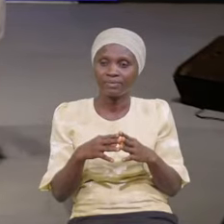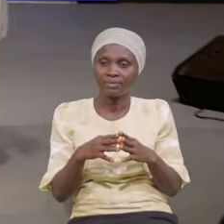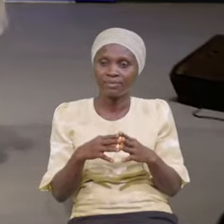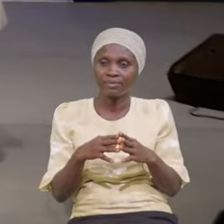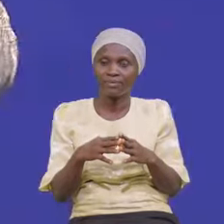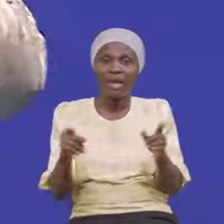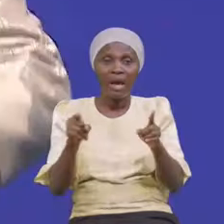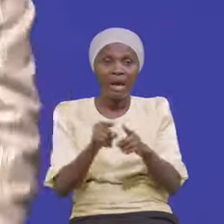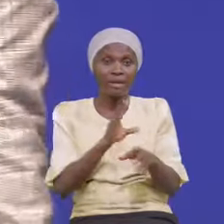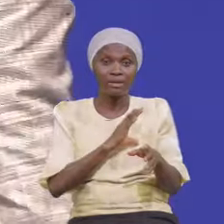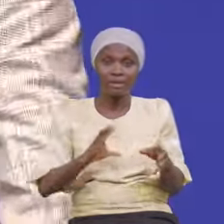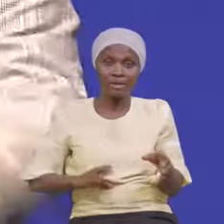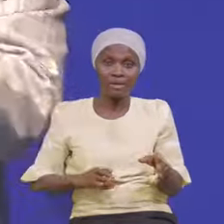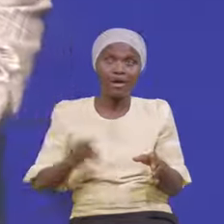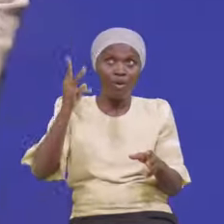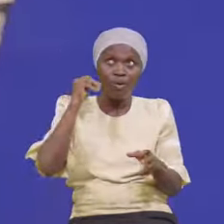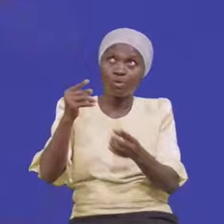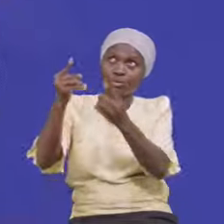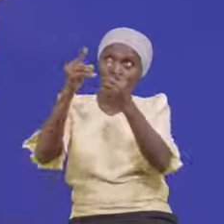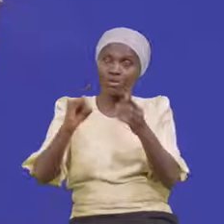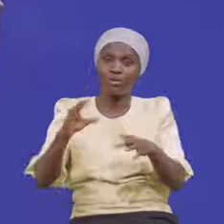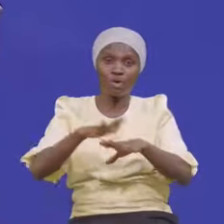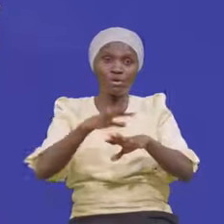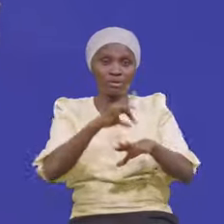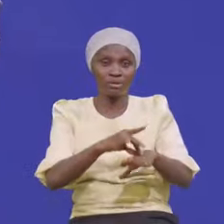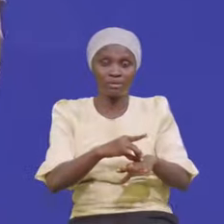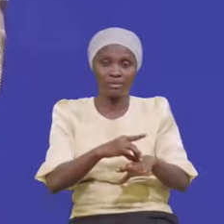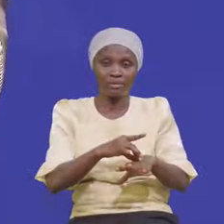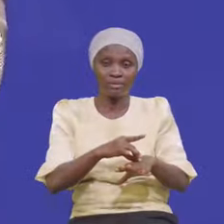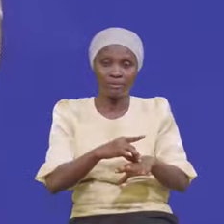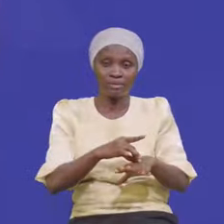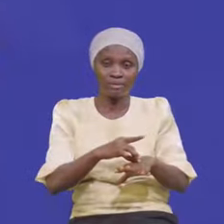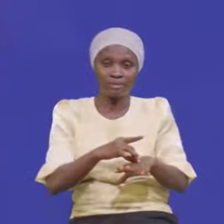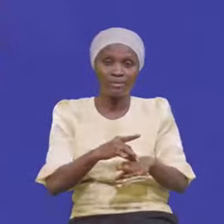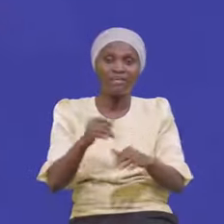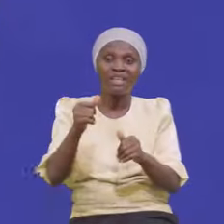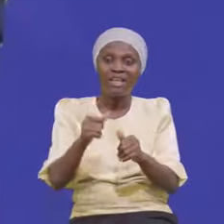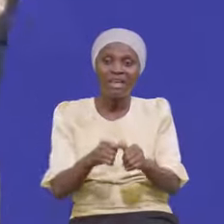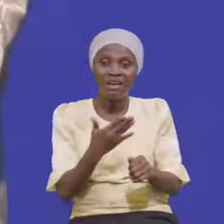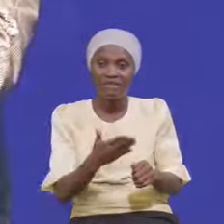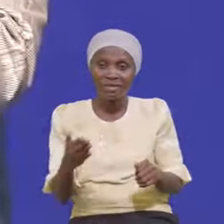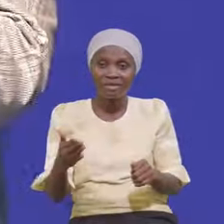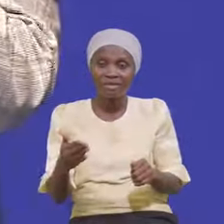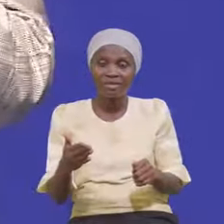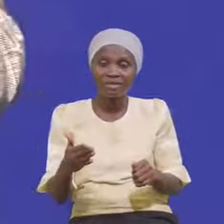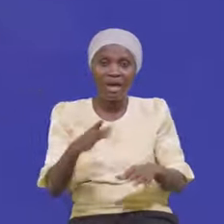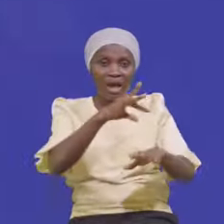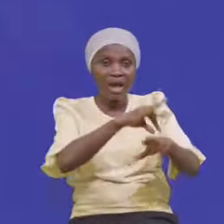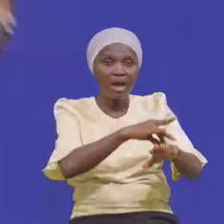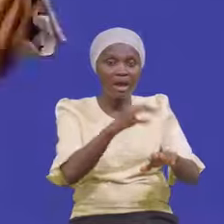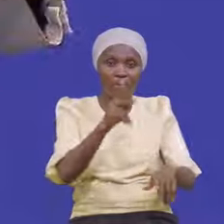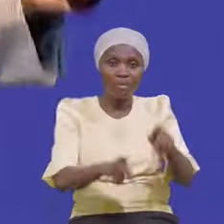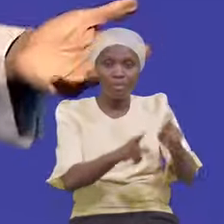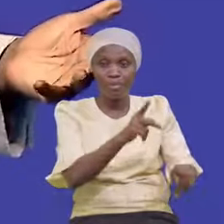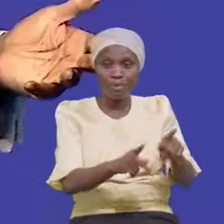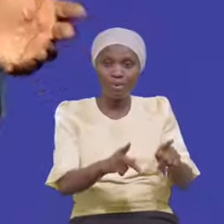As Christ was coming to earth, క్రీస్తు భూమి మీదకి వస్తూ ఉండగా, every sin asli people will need